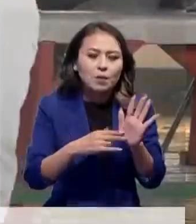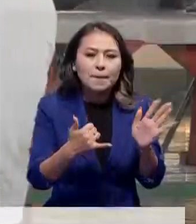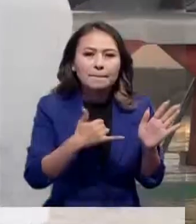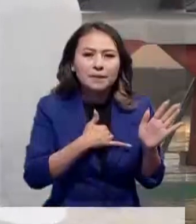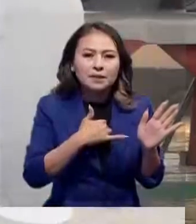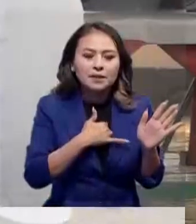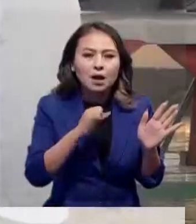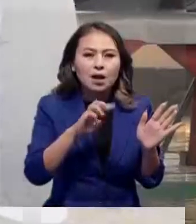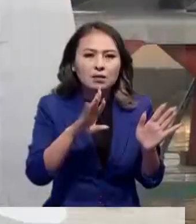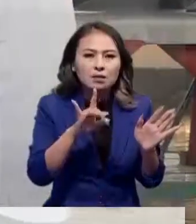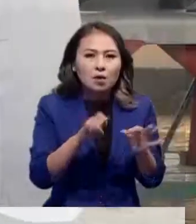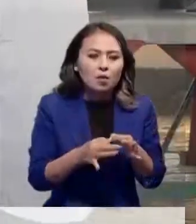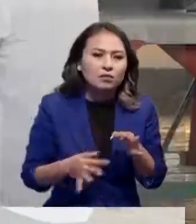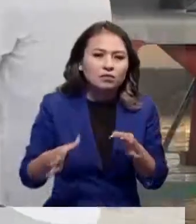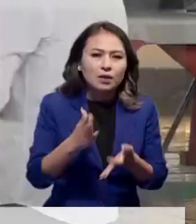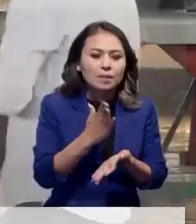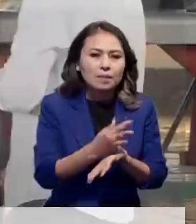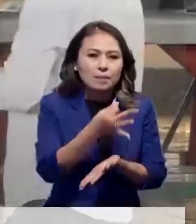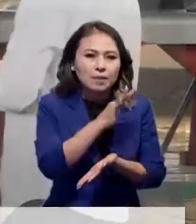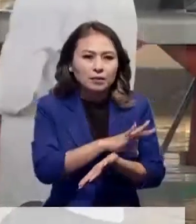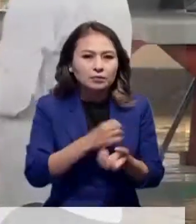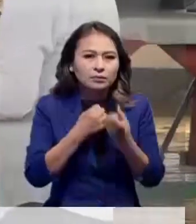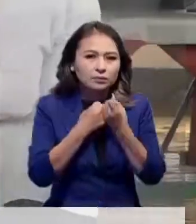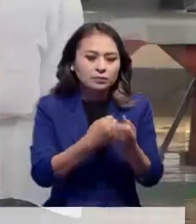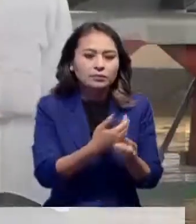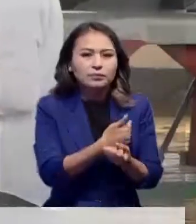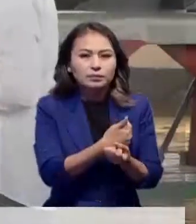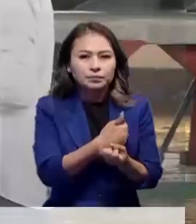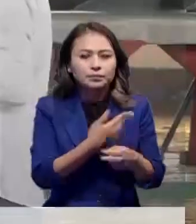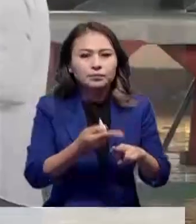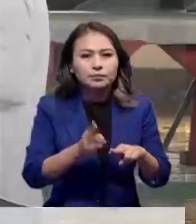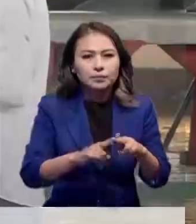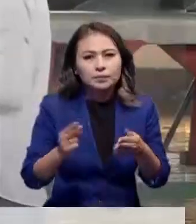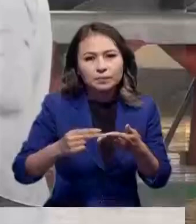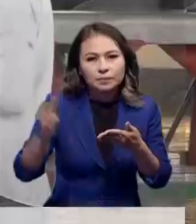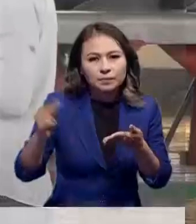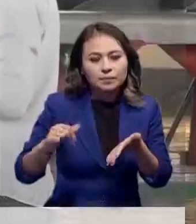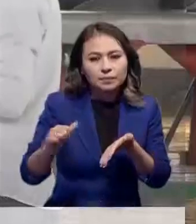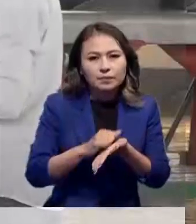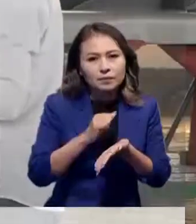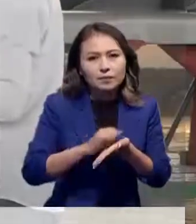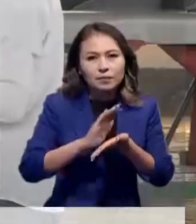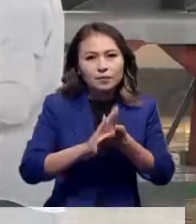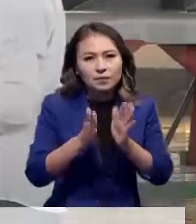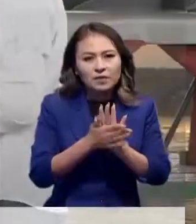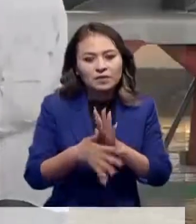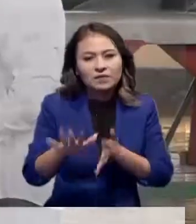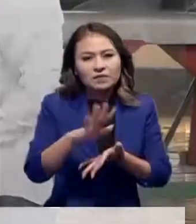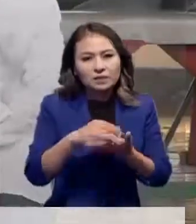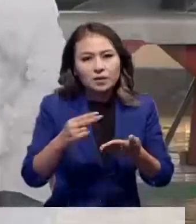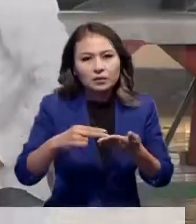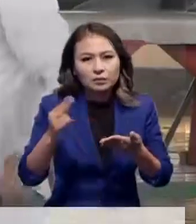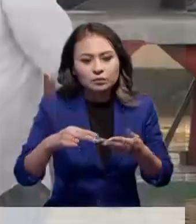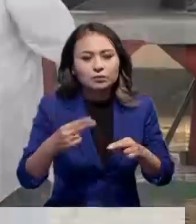біздің Атырау өңіріне пайдасы бар, соларды қолдап жіберсеңіз деген сияқты. Сол меморандум заключать етіп, барлығында да қол